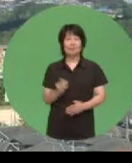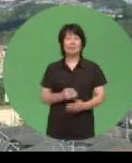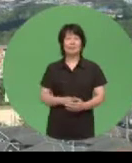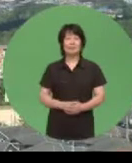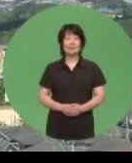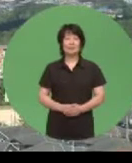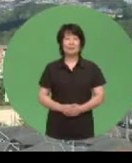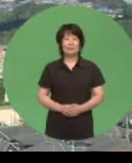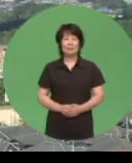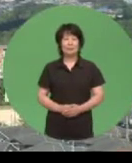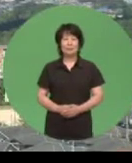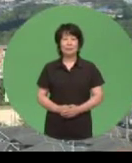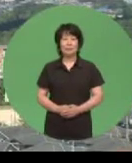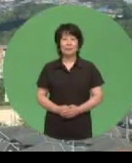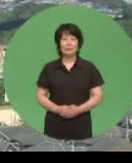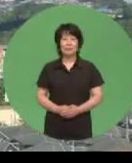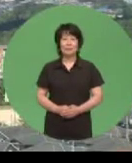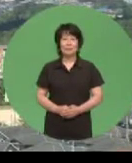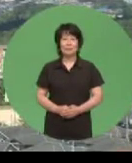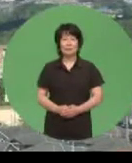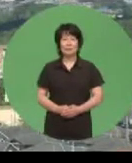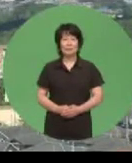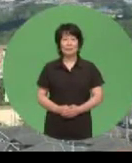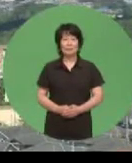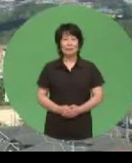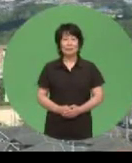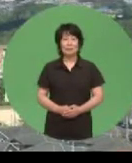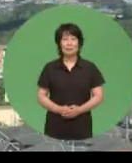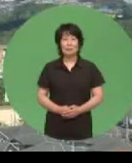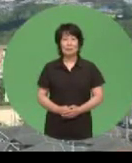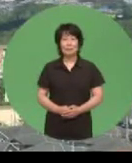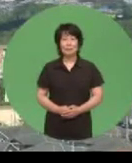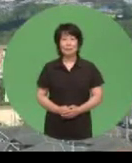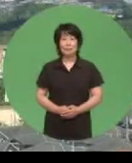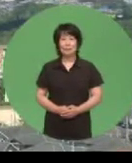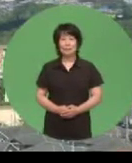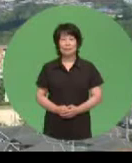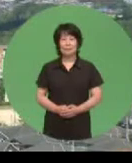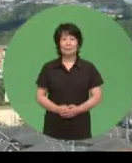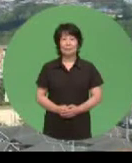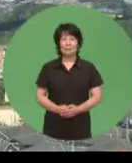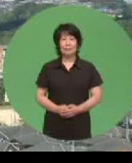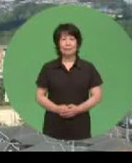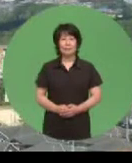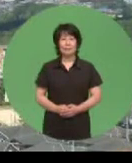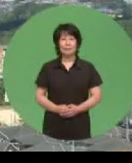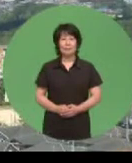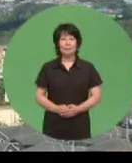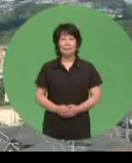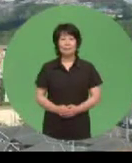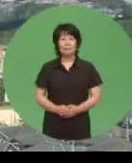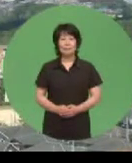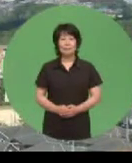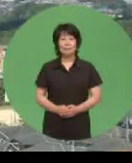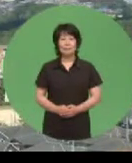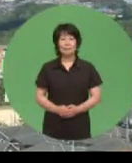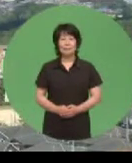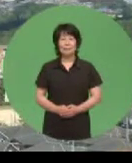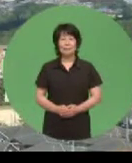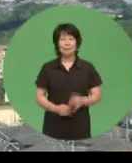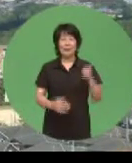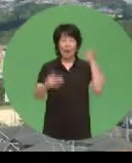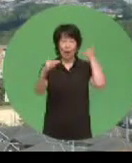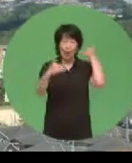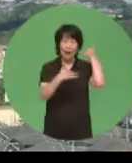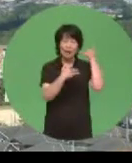74-1111 内線222生駒市広報広聴課までお願いします。なおファ